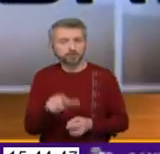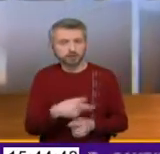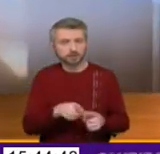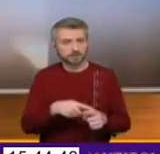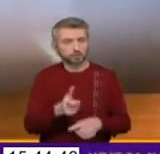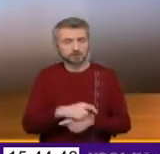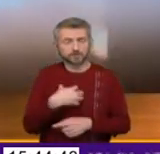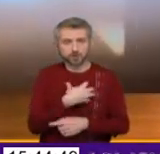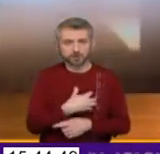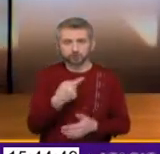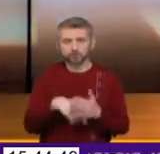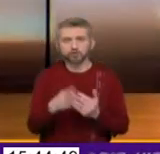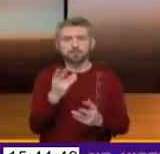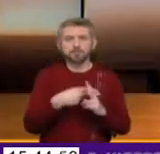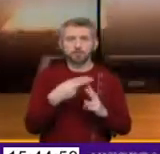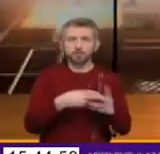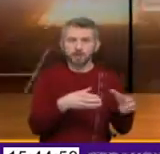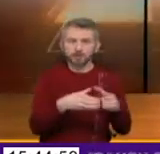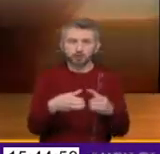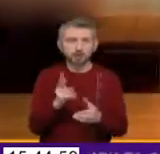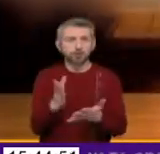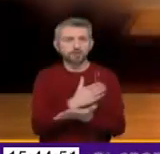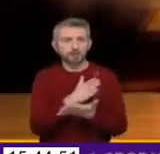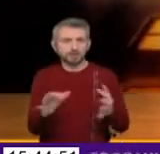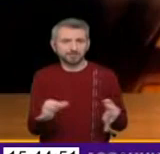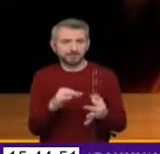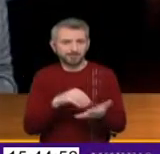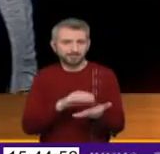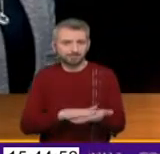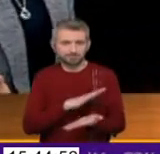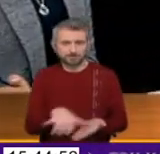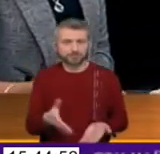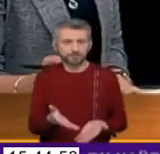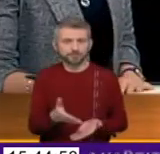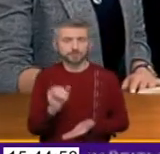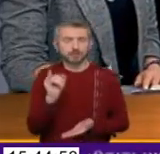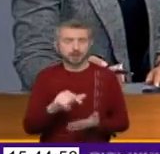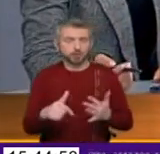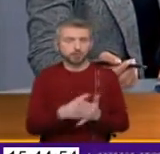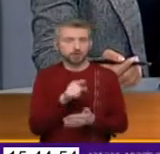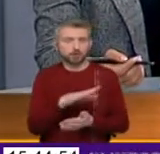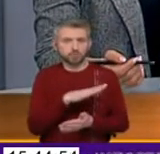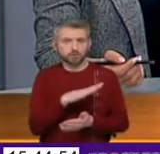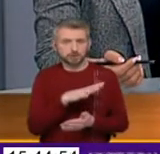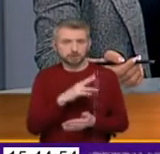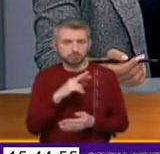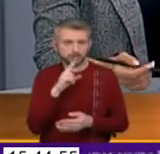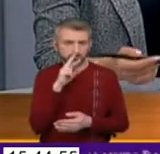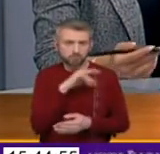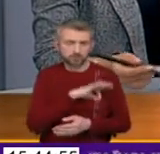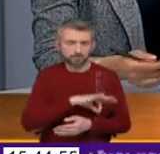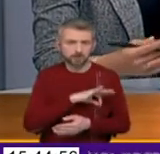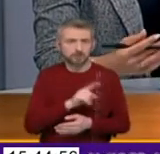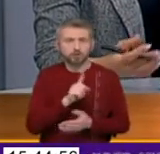дуже важливо, тому що є пільгові категорії, які взагалі ніяк не обліковуються. Угу. Ну і знову ж там були зловживання стосовно того,